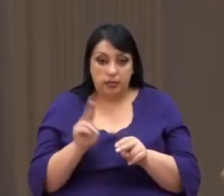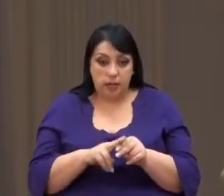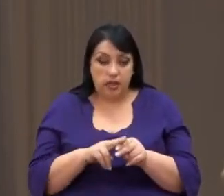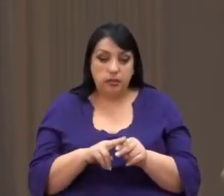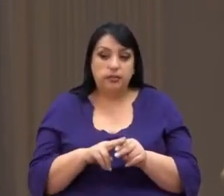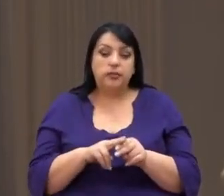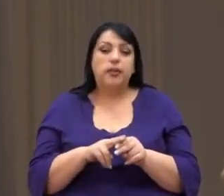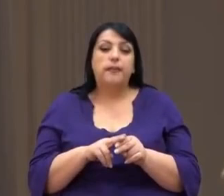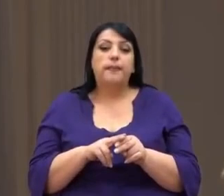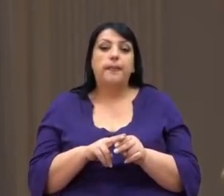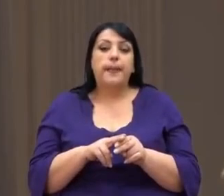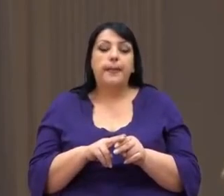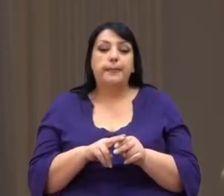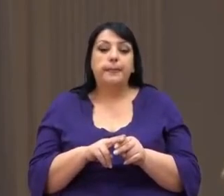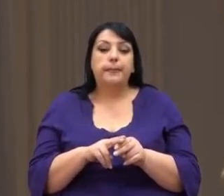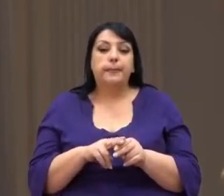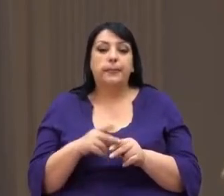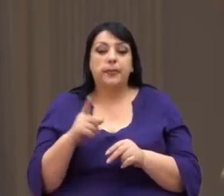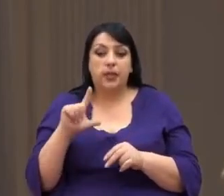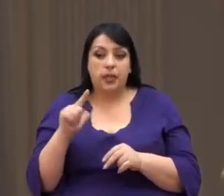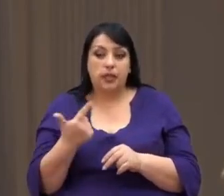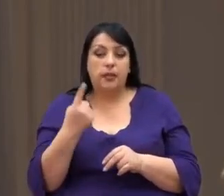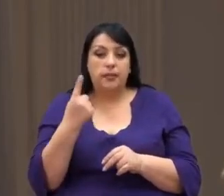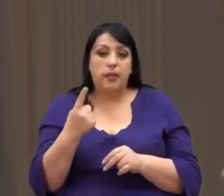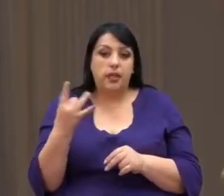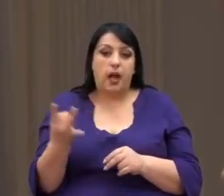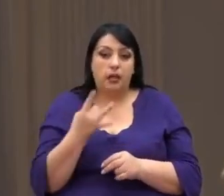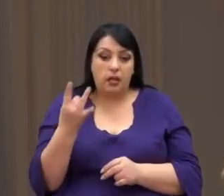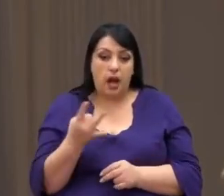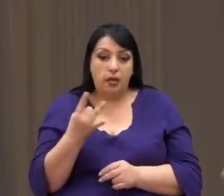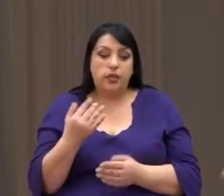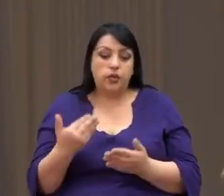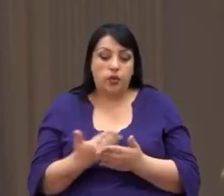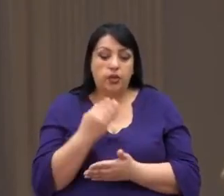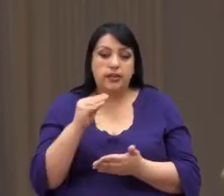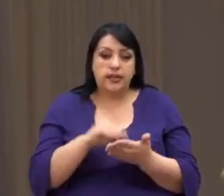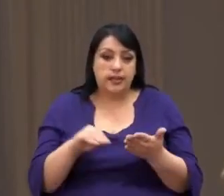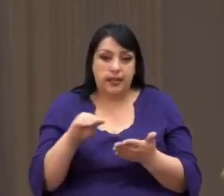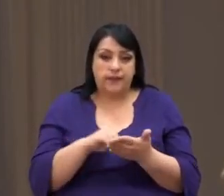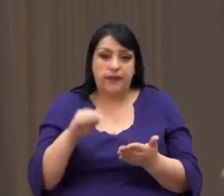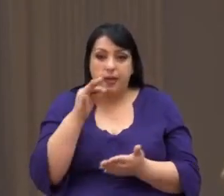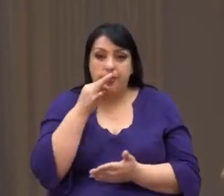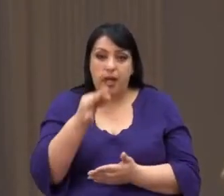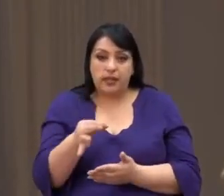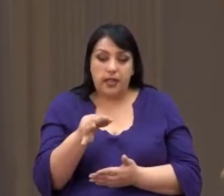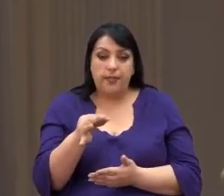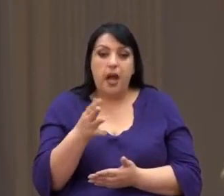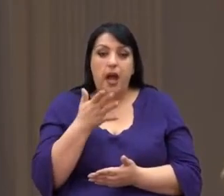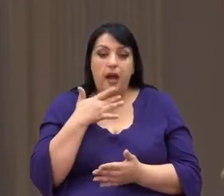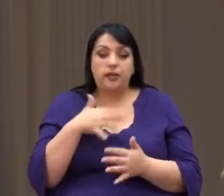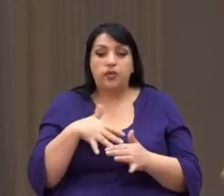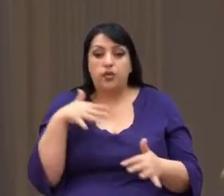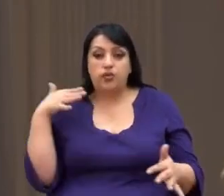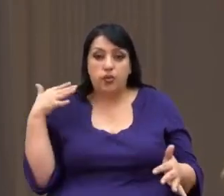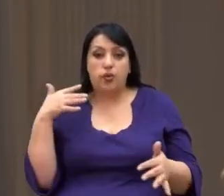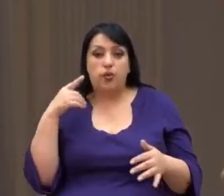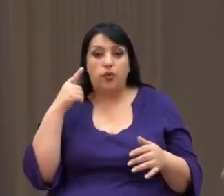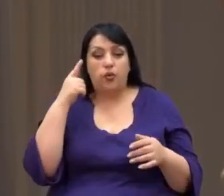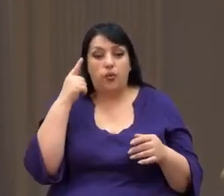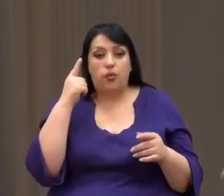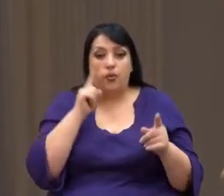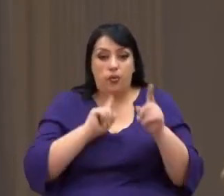սկզբունքային նշանակություն է դառնում, եւս մեկ անգամ կրկնվեմ, ազգային ժողովում ներկայացված